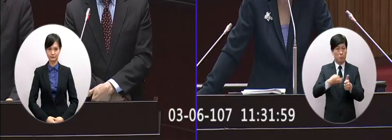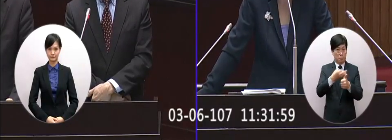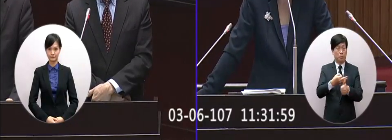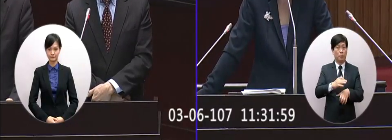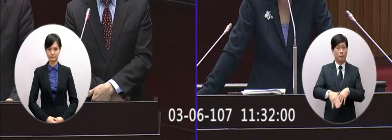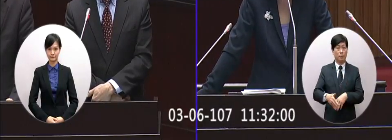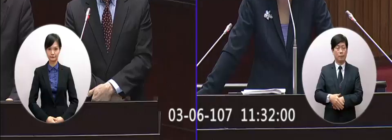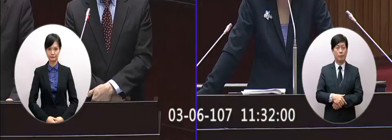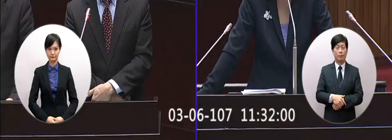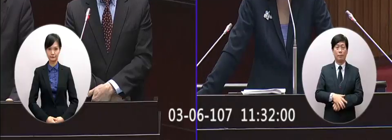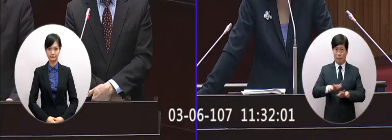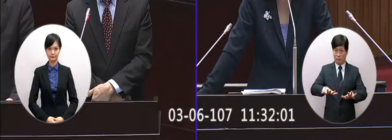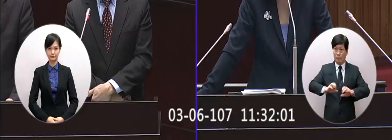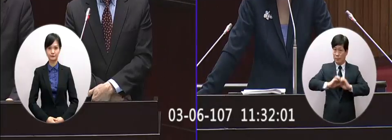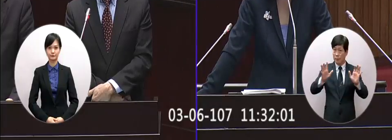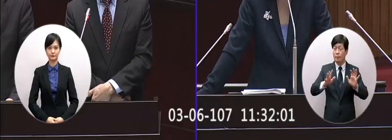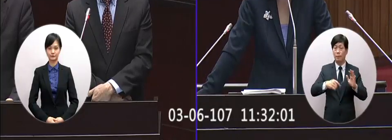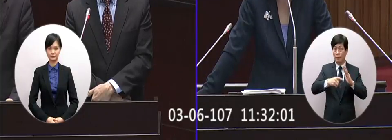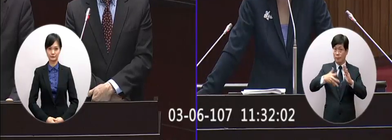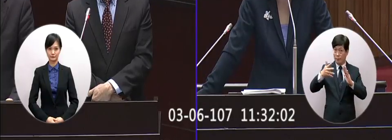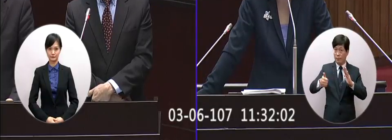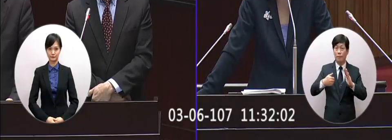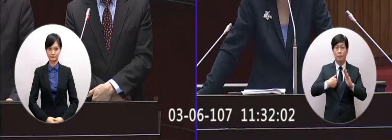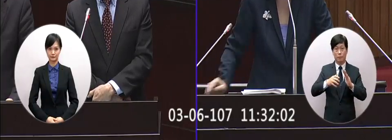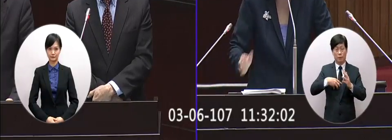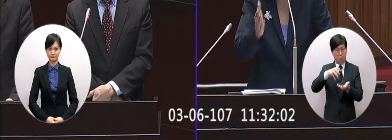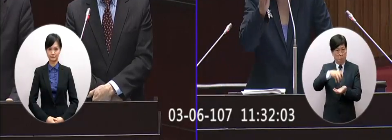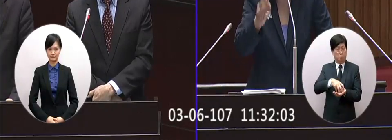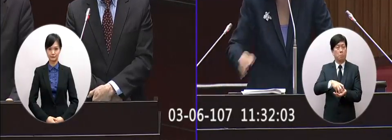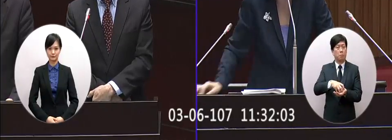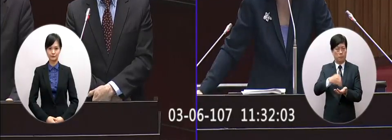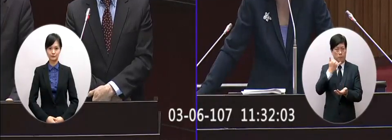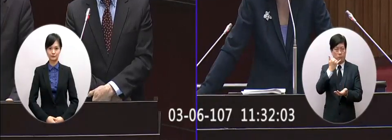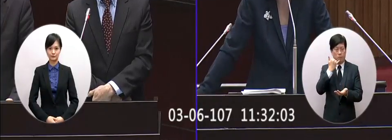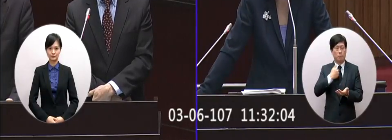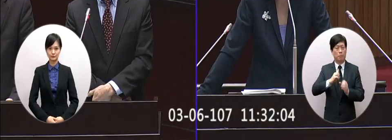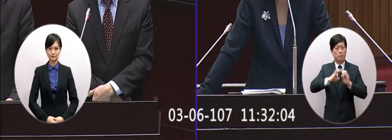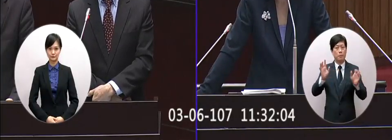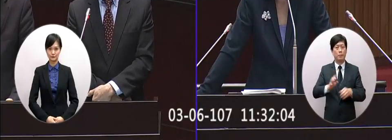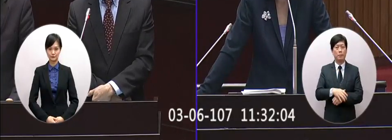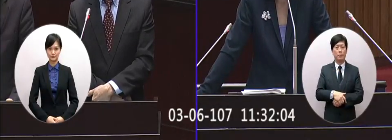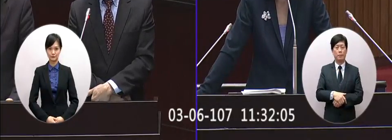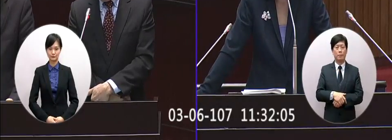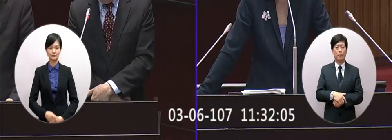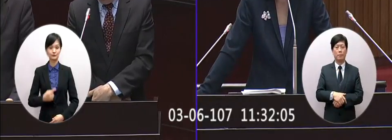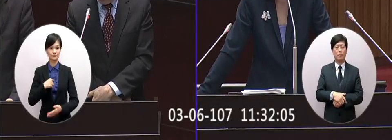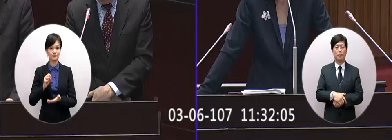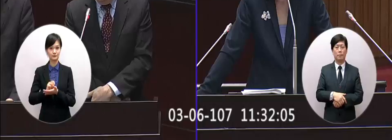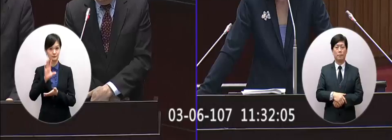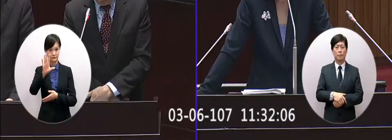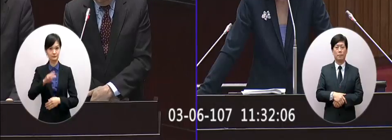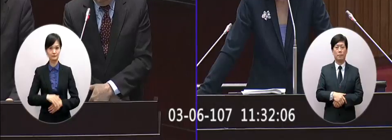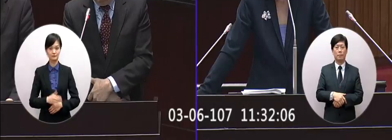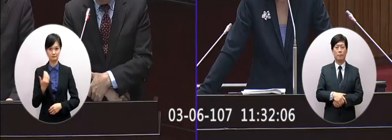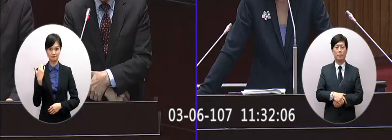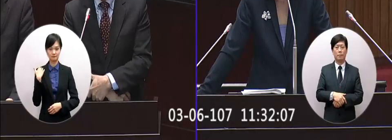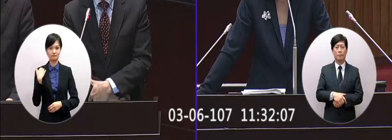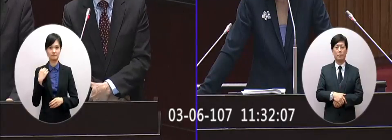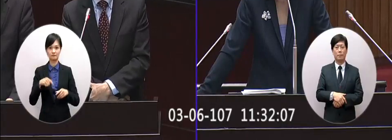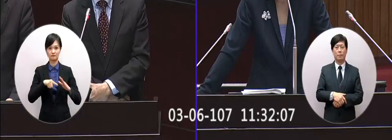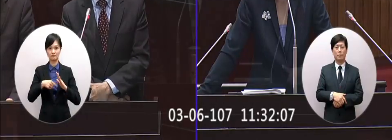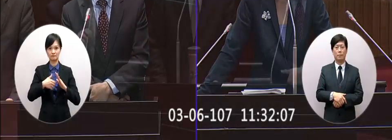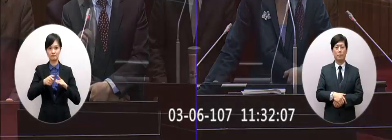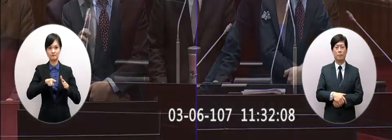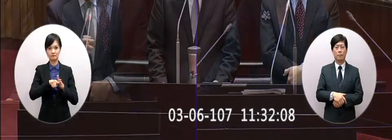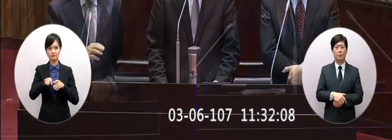这样的部分，利用这个时间在院长这个见证之下，可以让我们了解一下。 跟委员报告，我想上次在院长的专案报告里面，